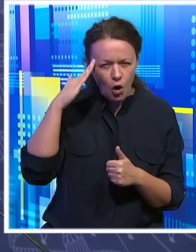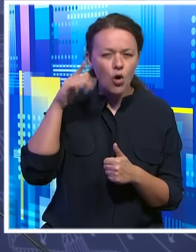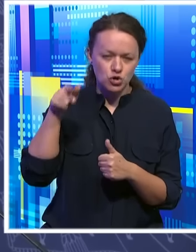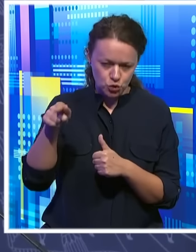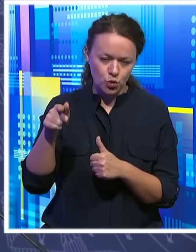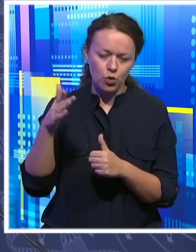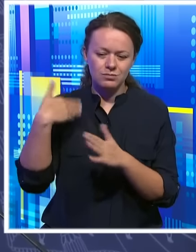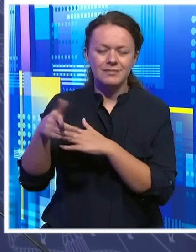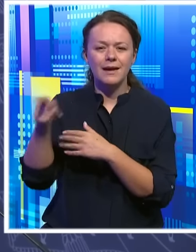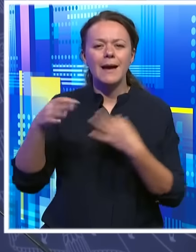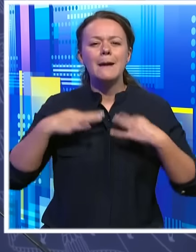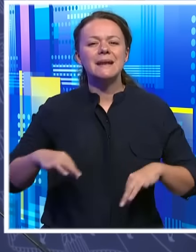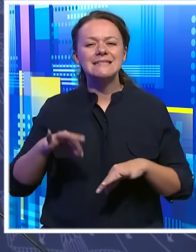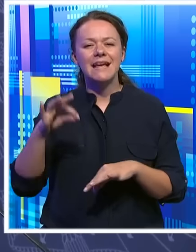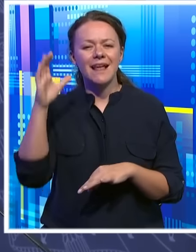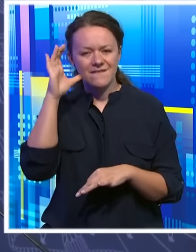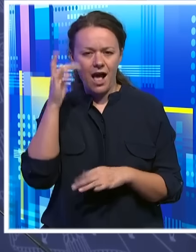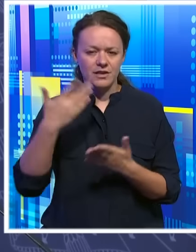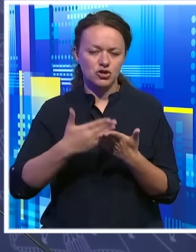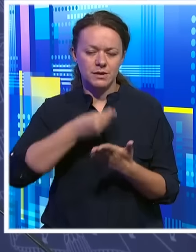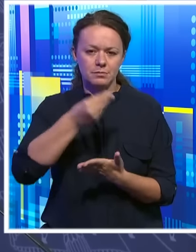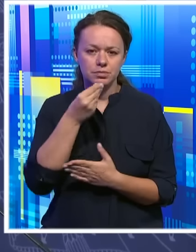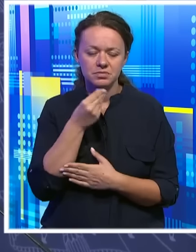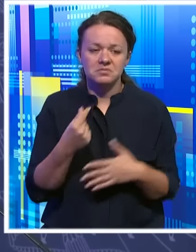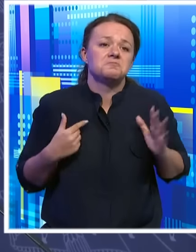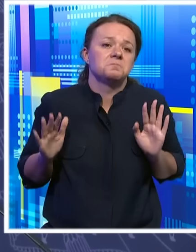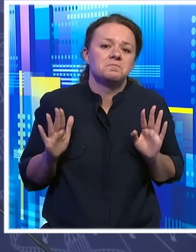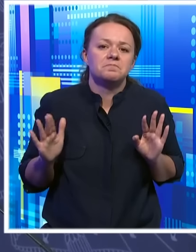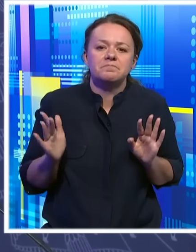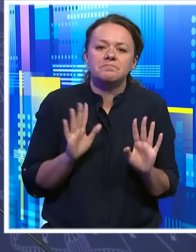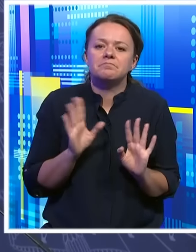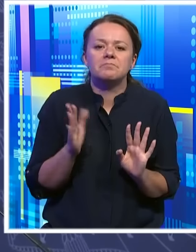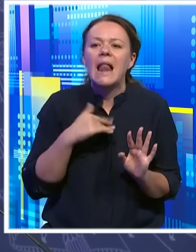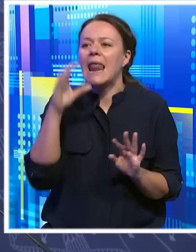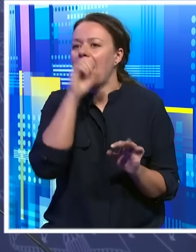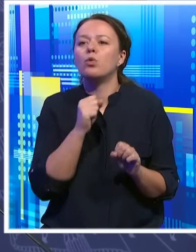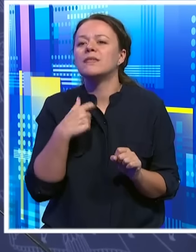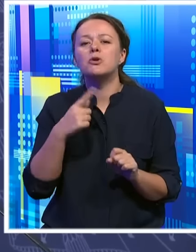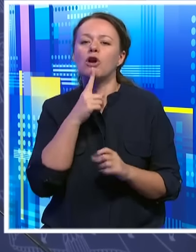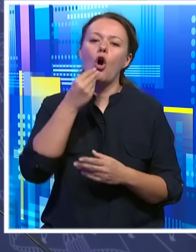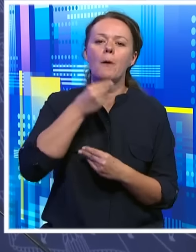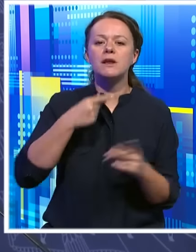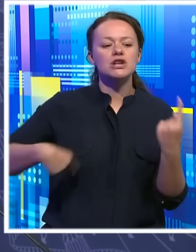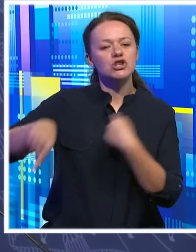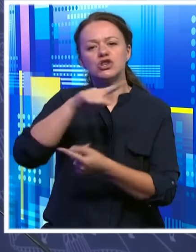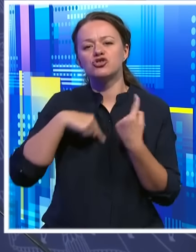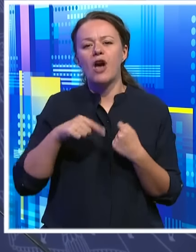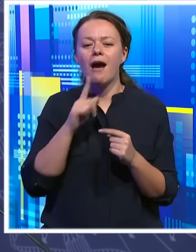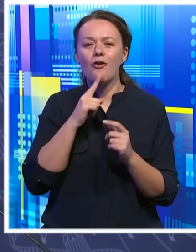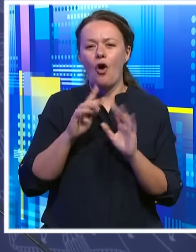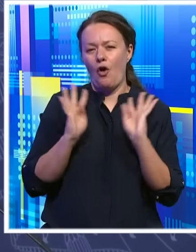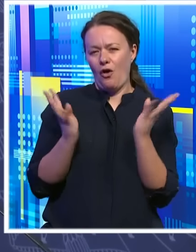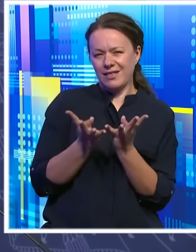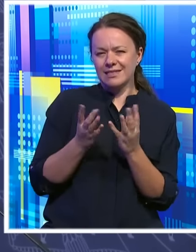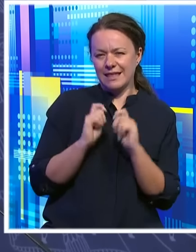vlade govoriti. Mi se ne ljutimo ko kad šta govori iz kog dela, pošto zajednički radimo posao. Mi